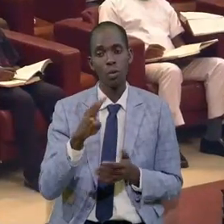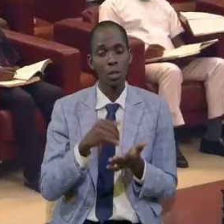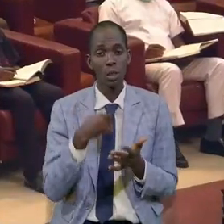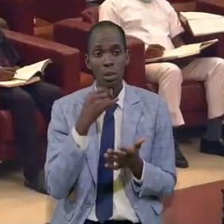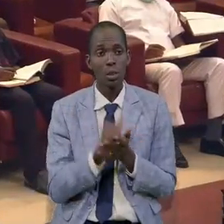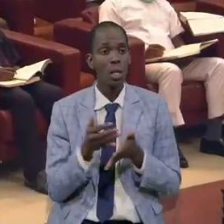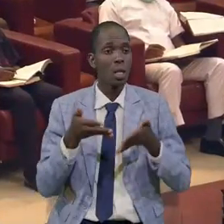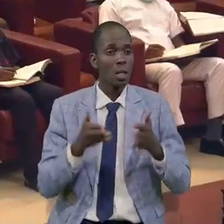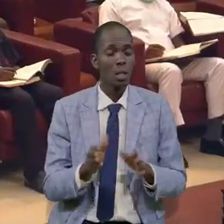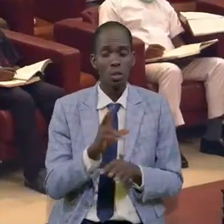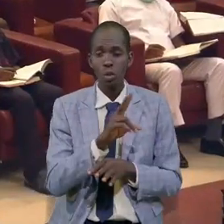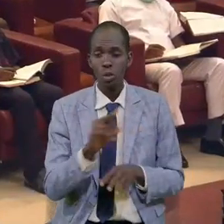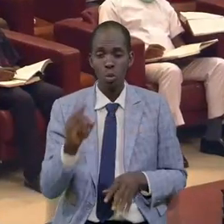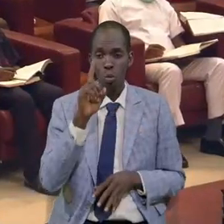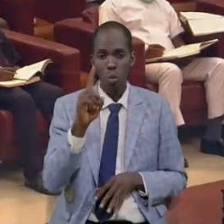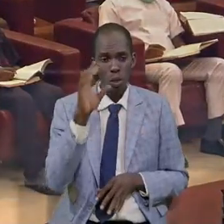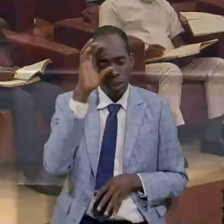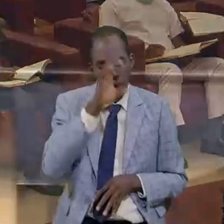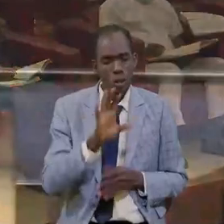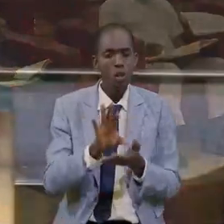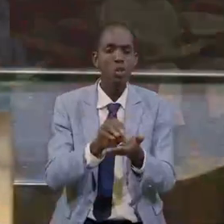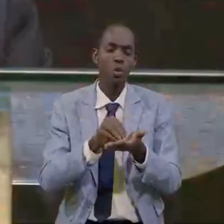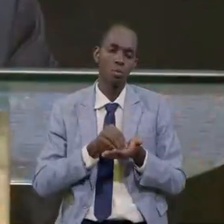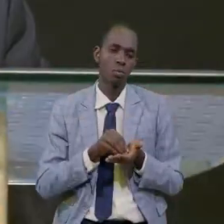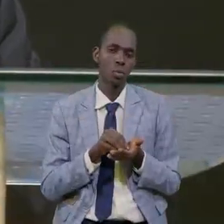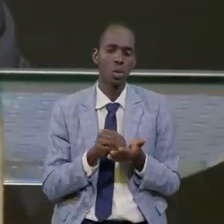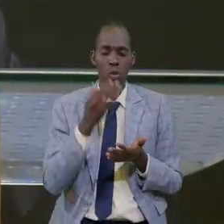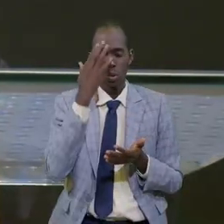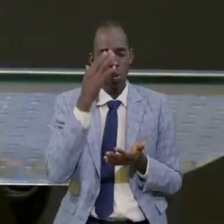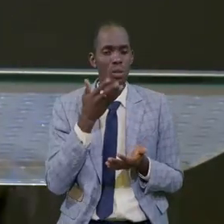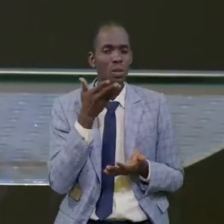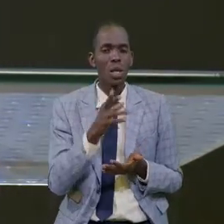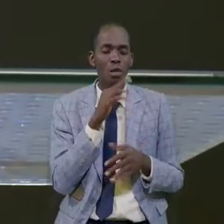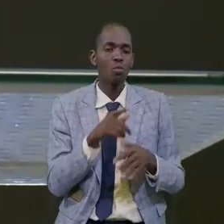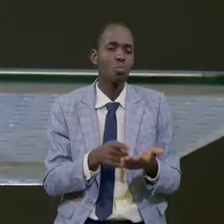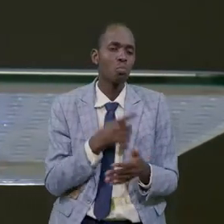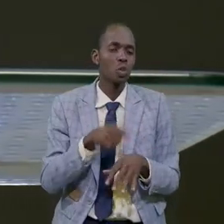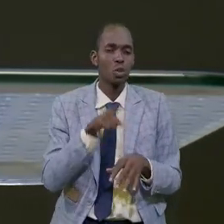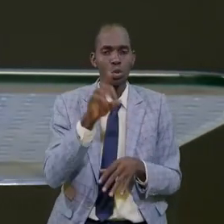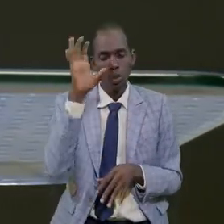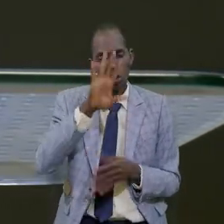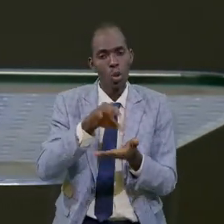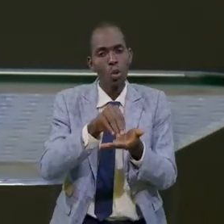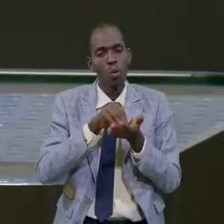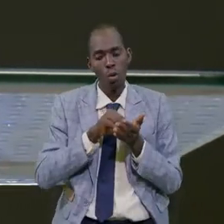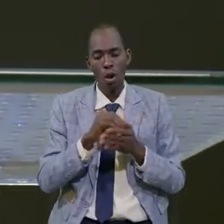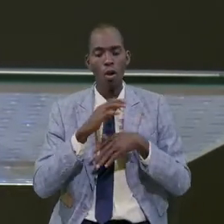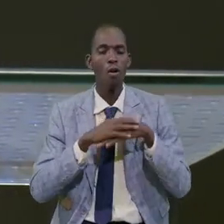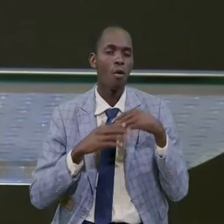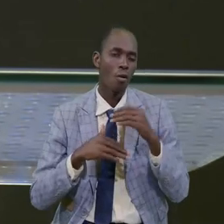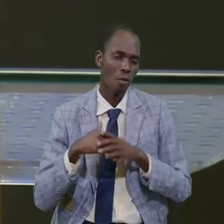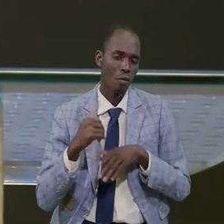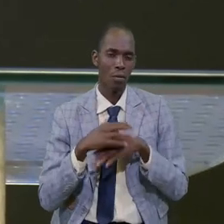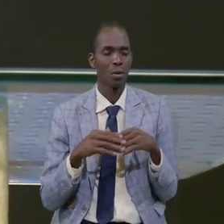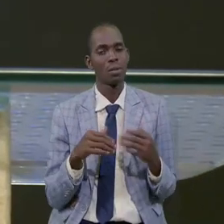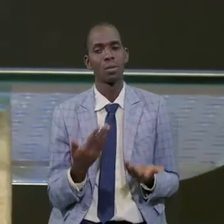que personne ne cherche son propre intérêt. Il y a des temps qu'on cherche son confort. Mais si